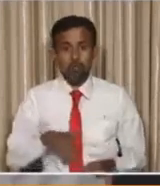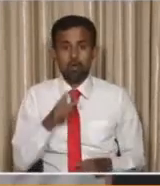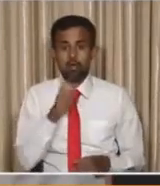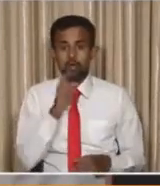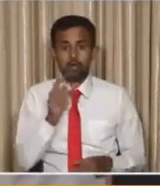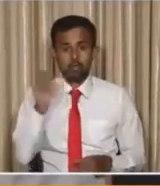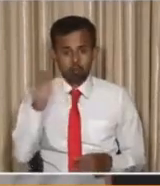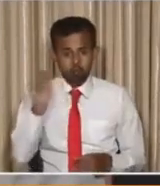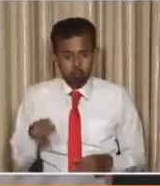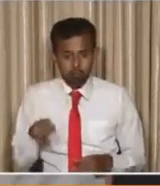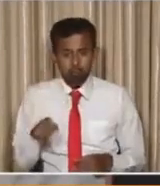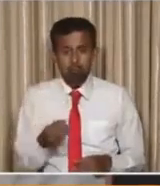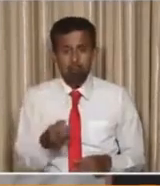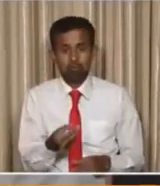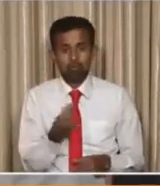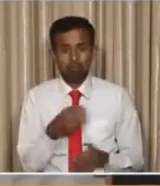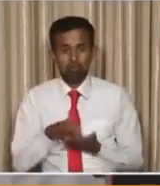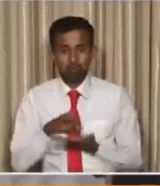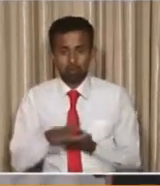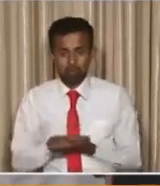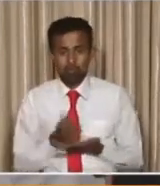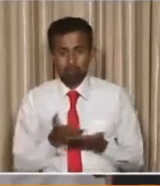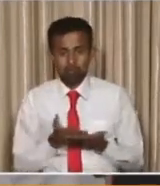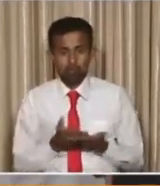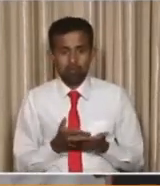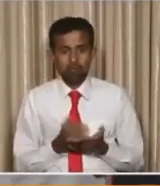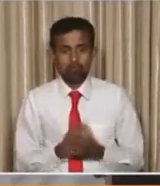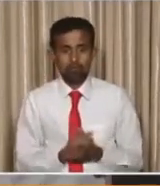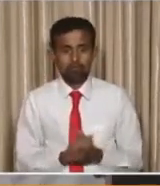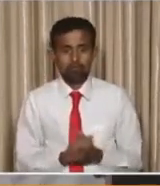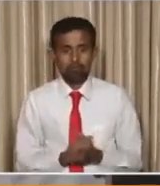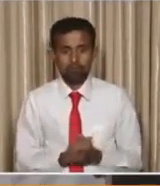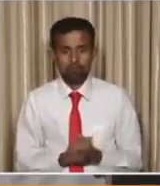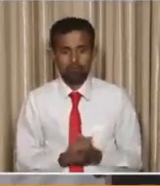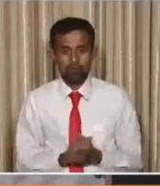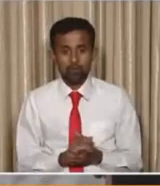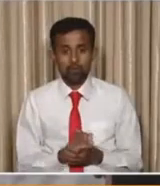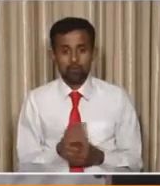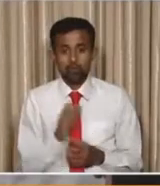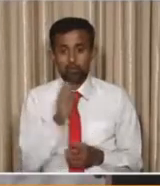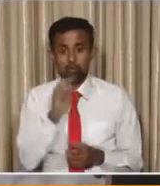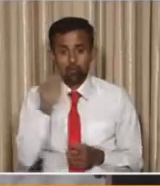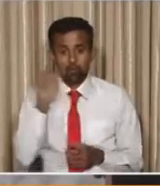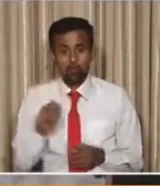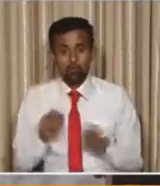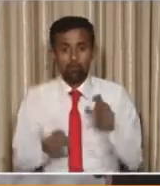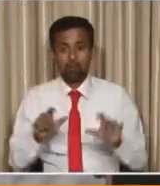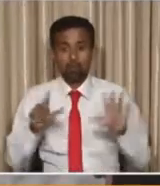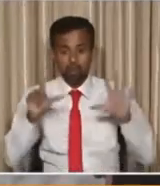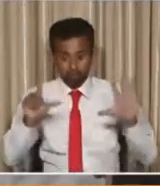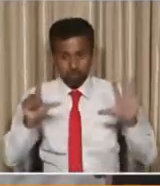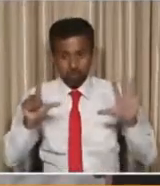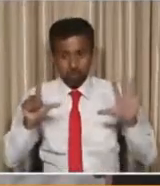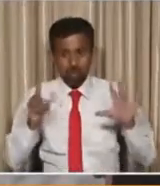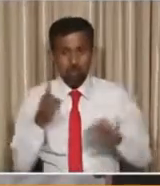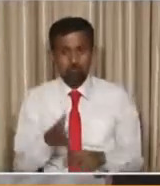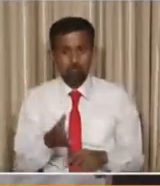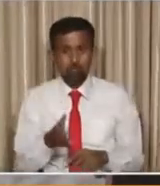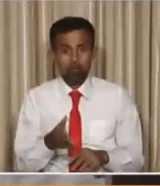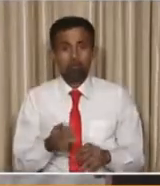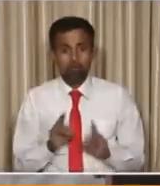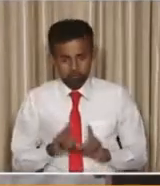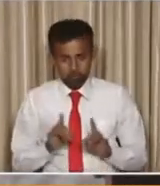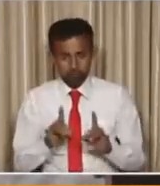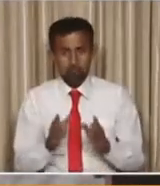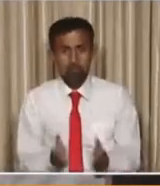අග්‍රවිංශකාරතුමා දුන්න තීන්දුව තියෙන එකට 1-2 විංශකාරු 7 දෙනෙක් හිටියා. ඉතින් මේ තීන්දුව තමයි අපි තාම ක්‍රියා කරන්නේ.